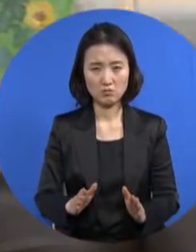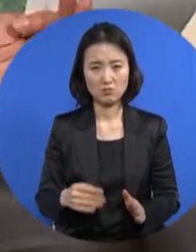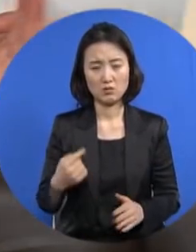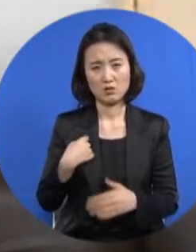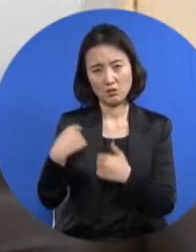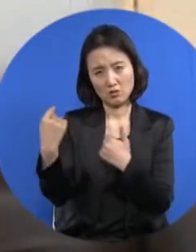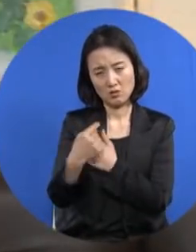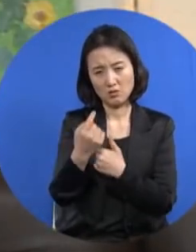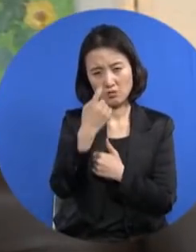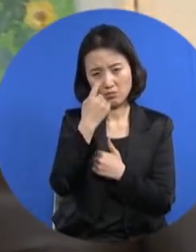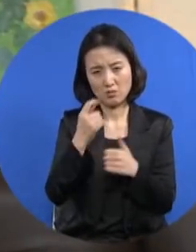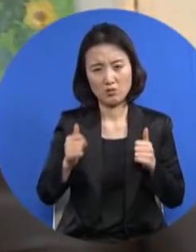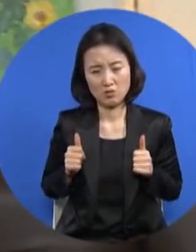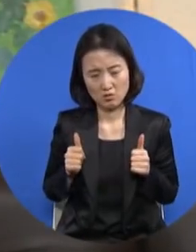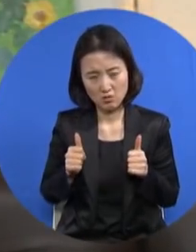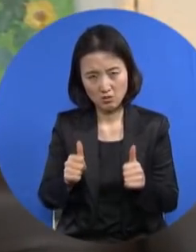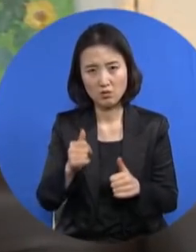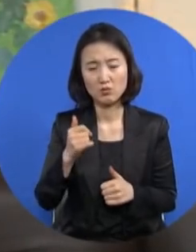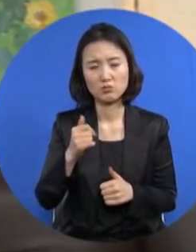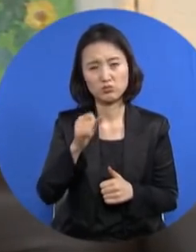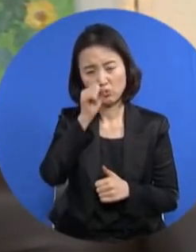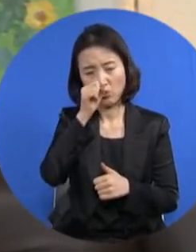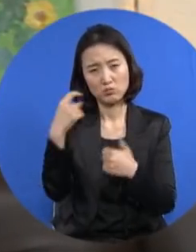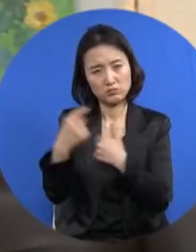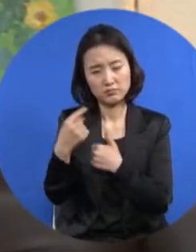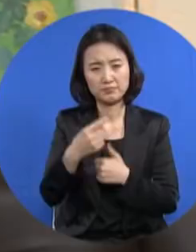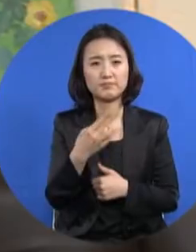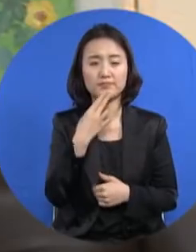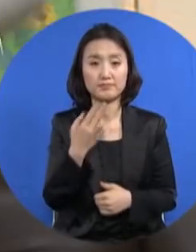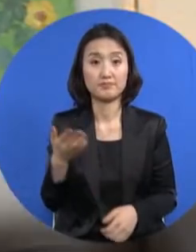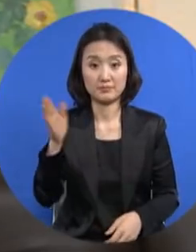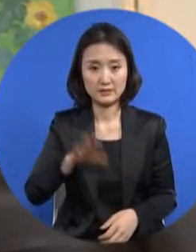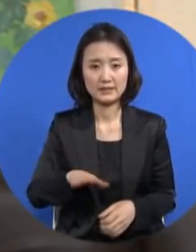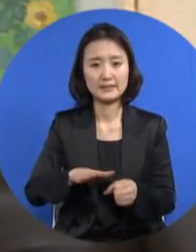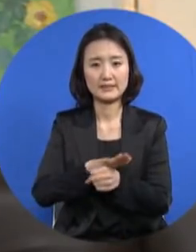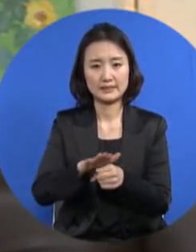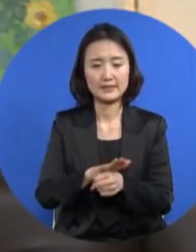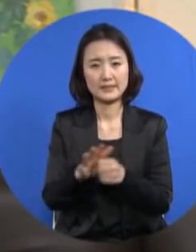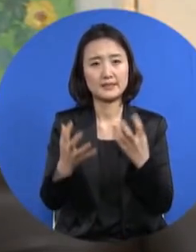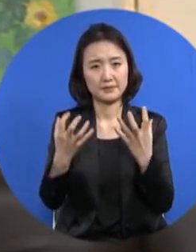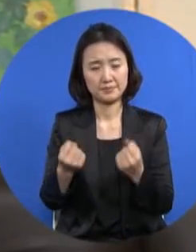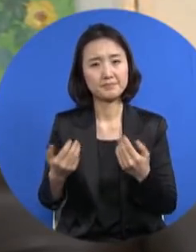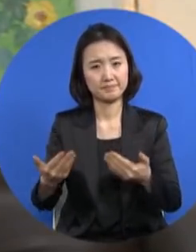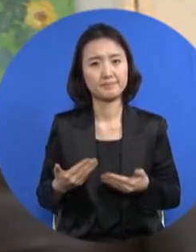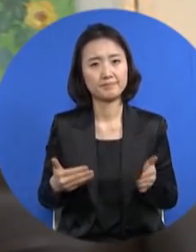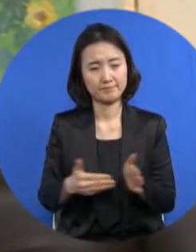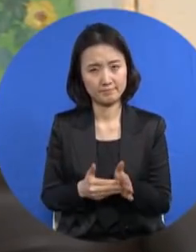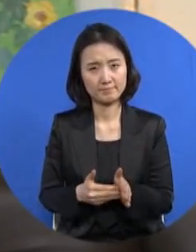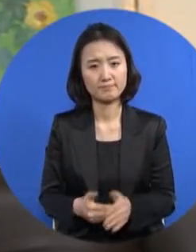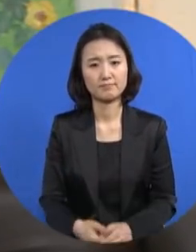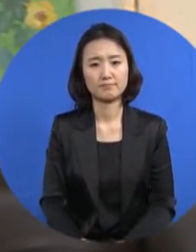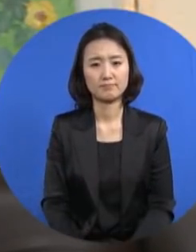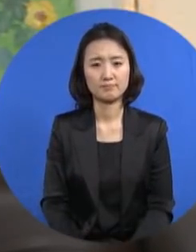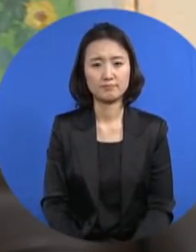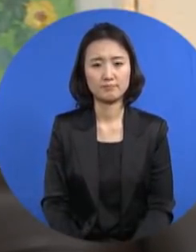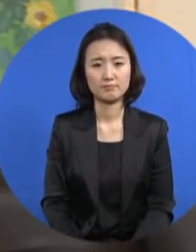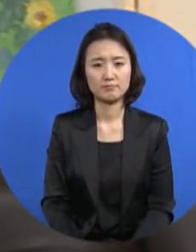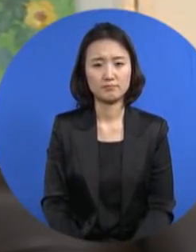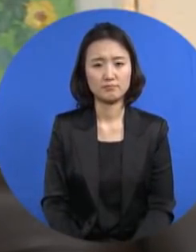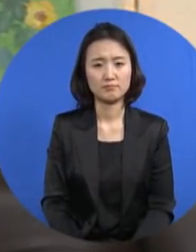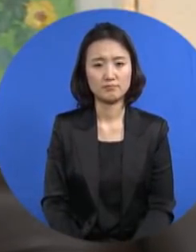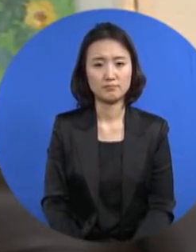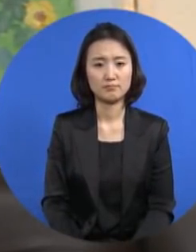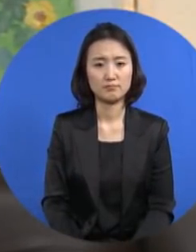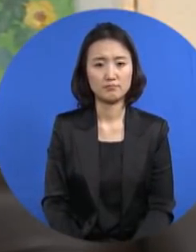교육은 부모님한테는 받지 못했지만 사랑은 많이 받았던 것 같아요. 교육